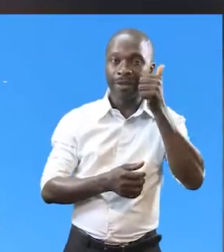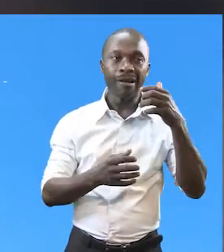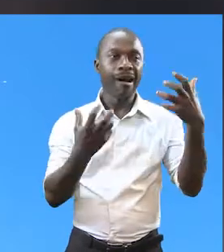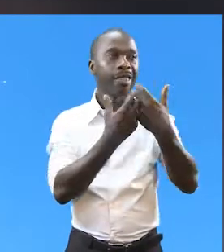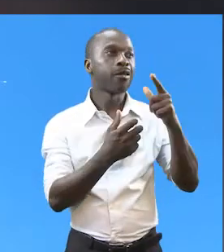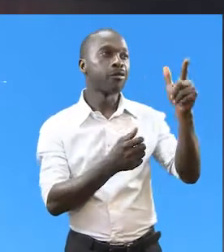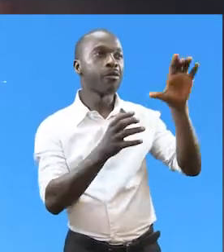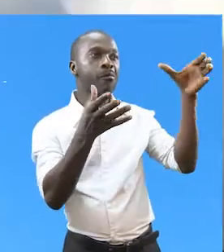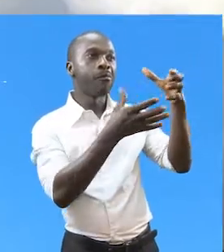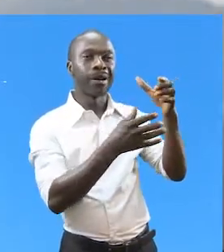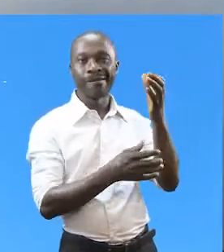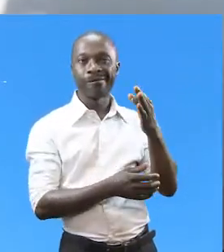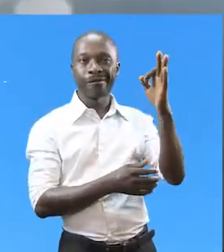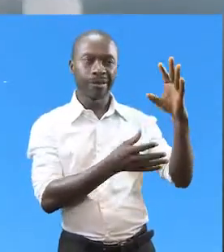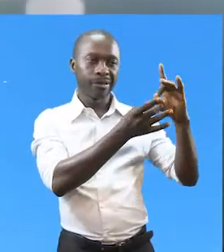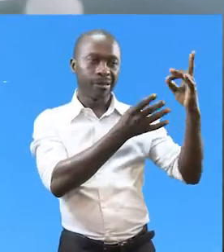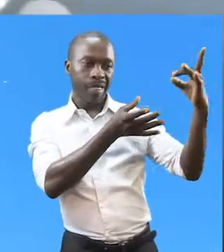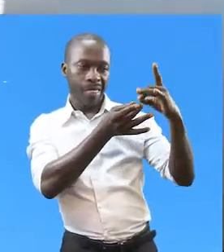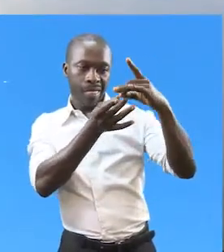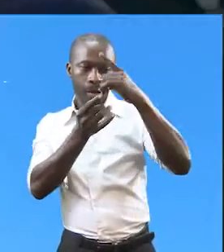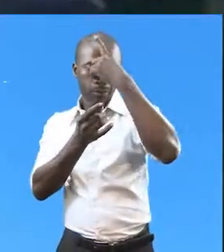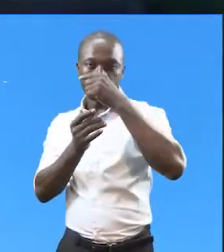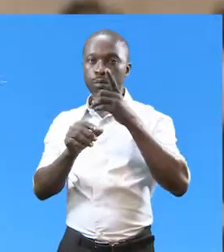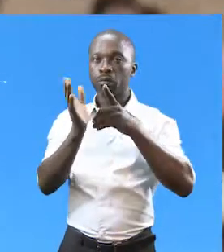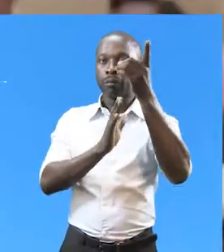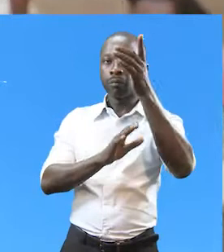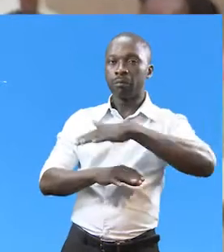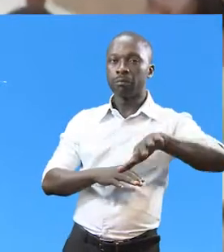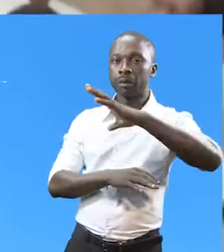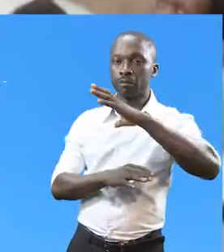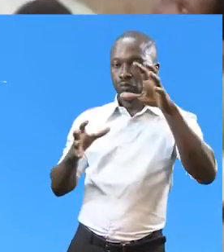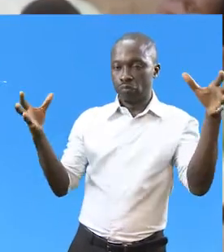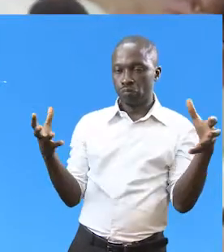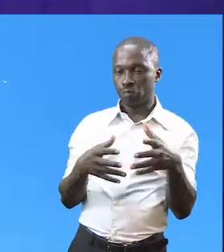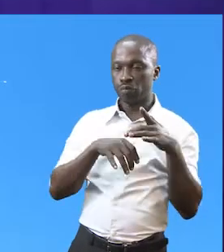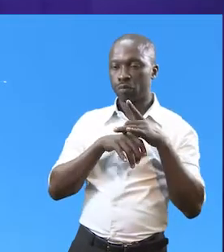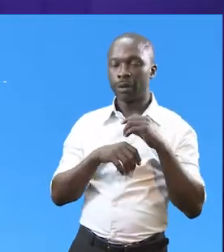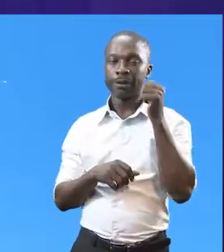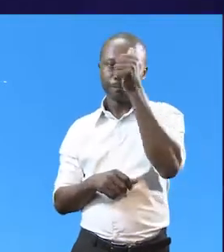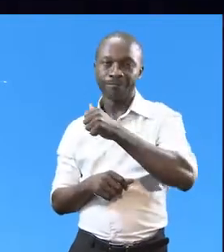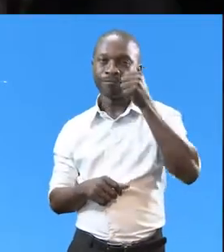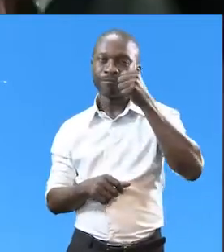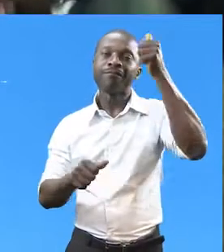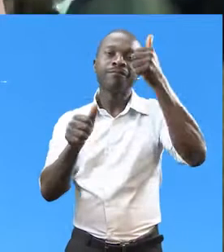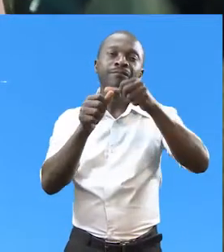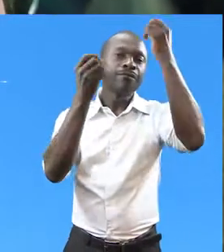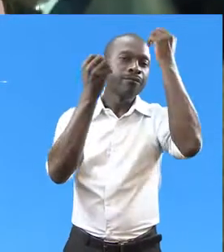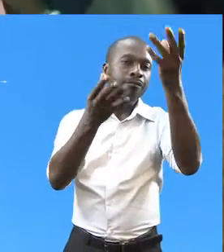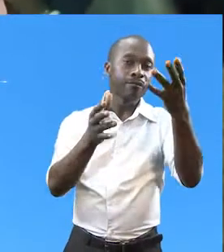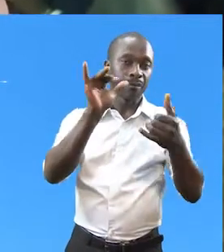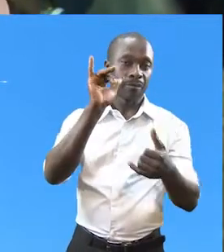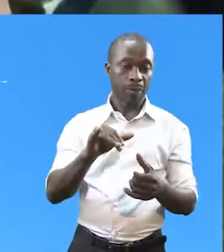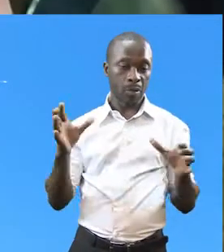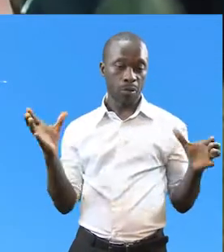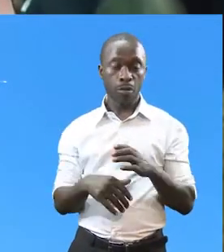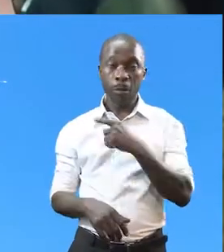qui vise à renforcer son engagement pour le développement durable du continent africain. En rappel, la filiale locale du groupe bancaire gabonais